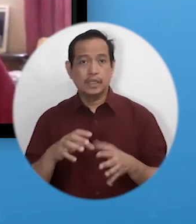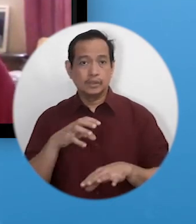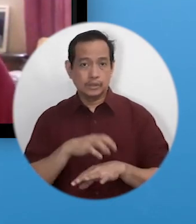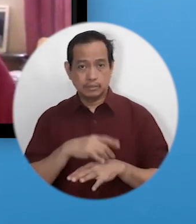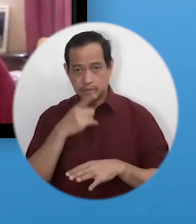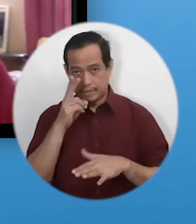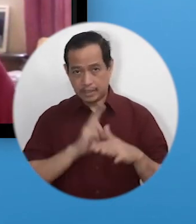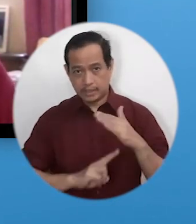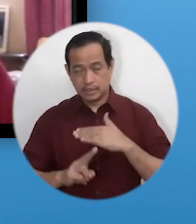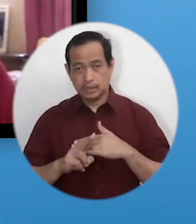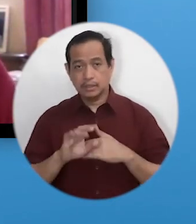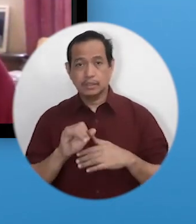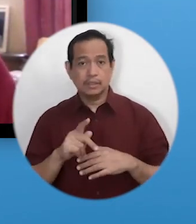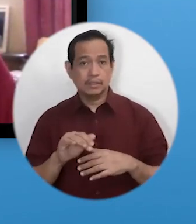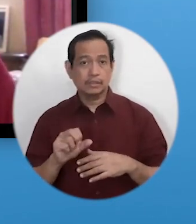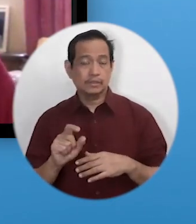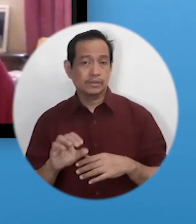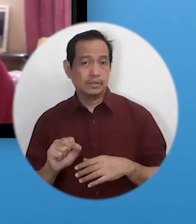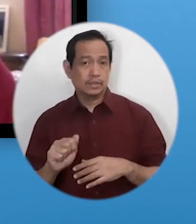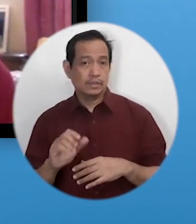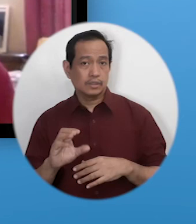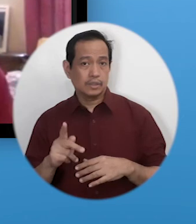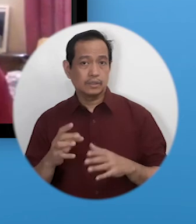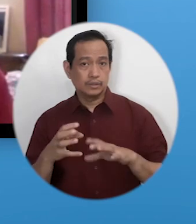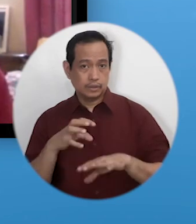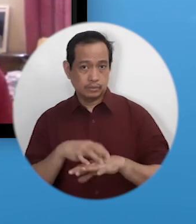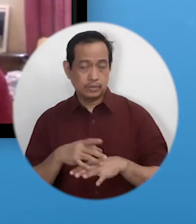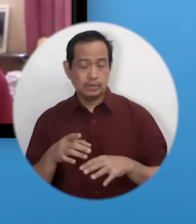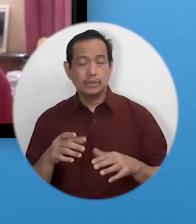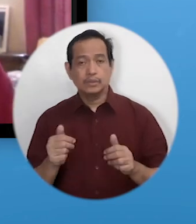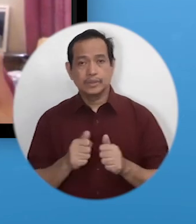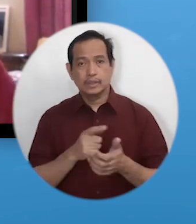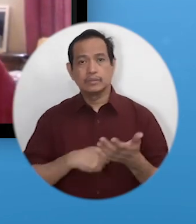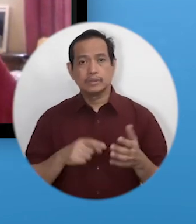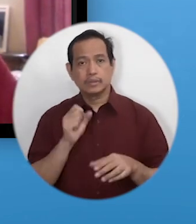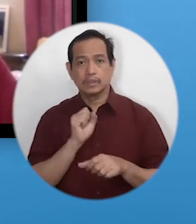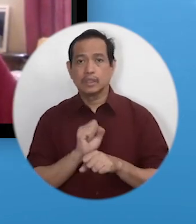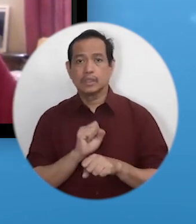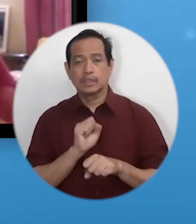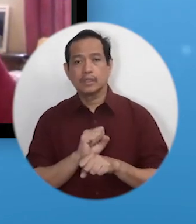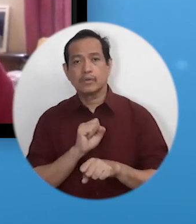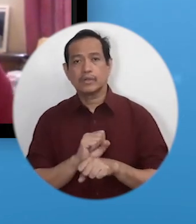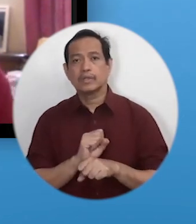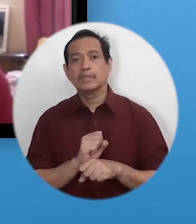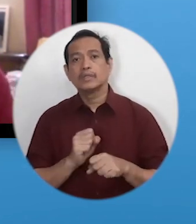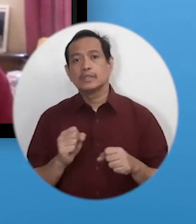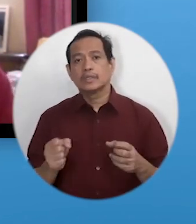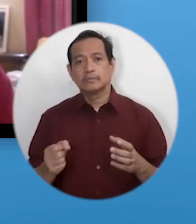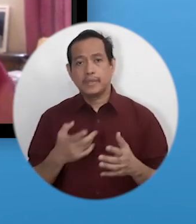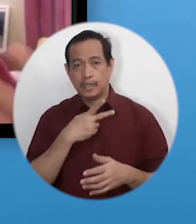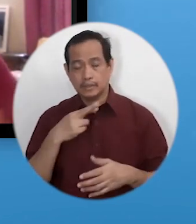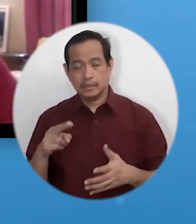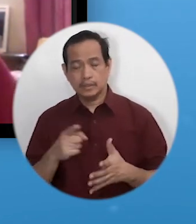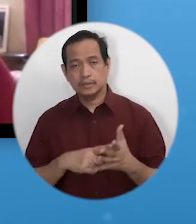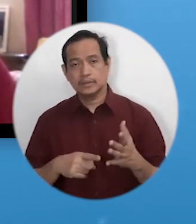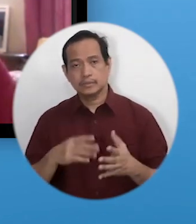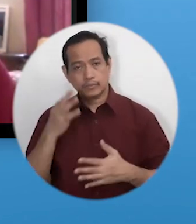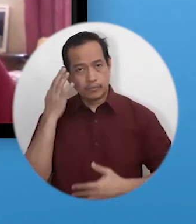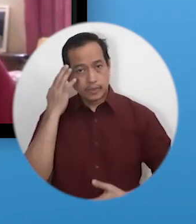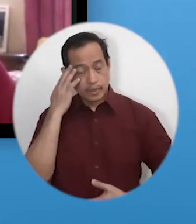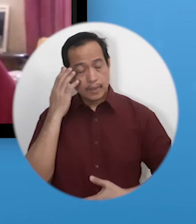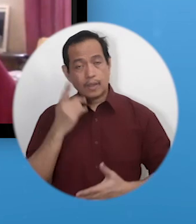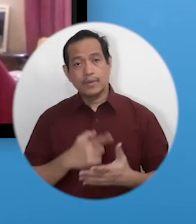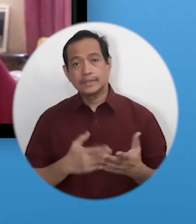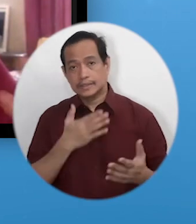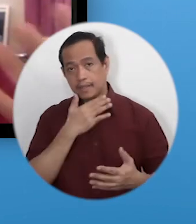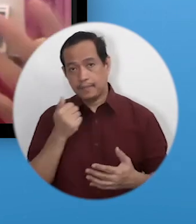ang yolk sac tumor. So by that, no, we can work up the patient further para ma-stage ang bata,